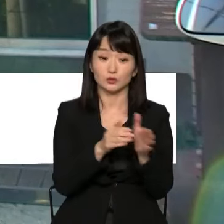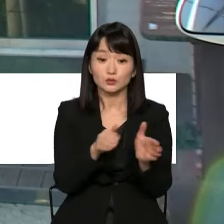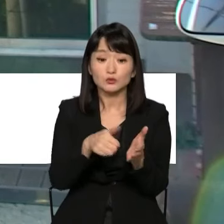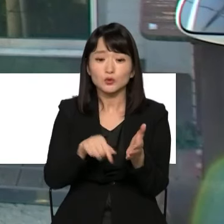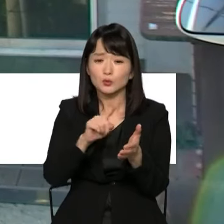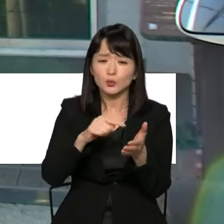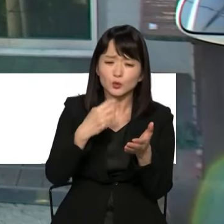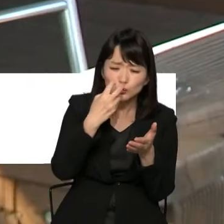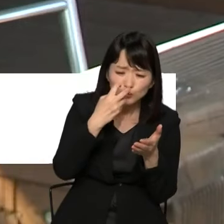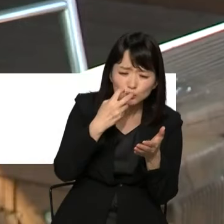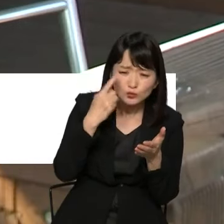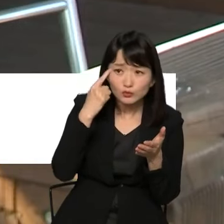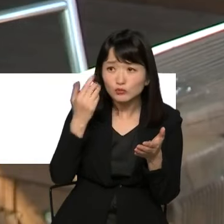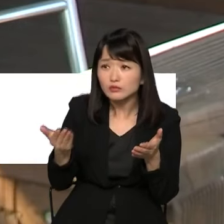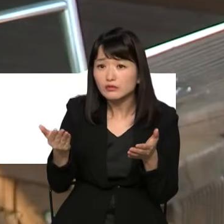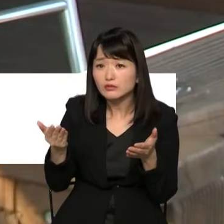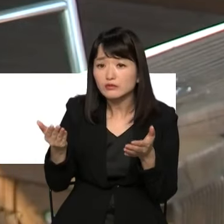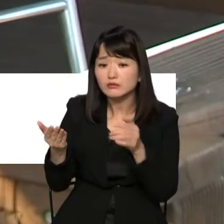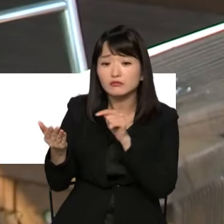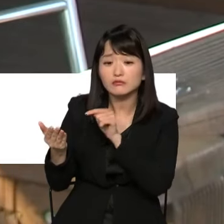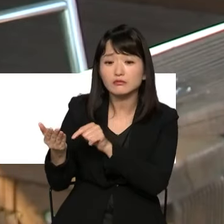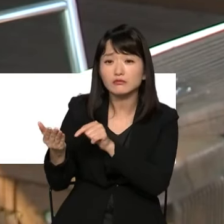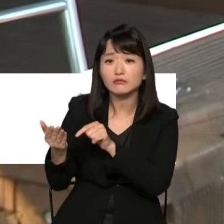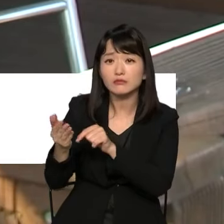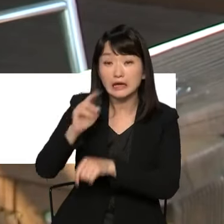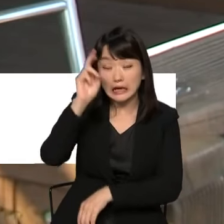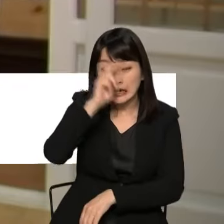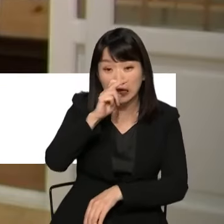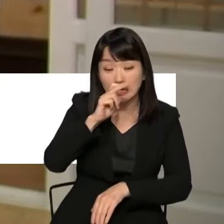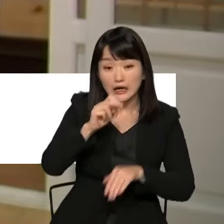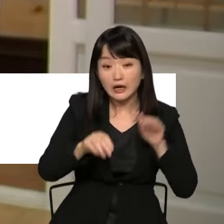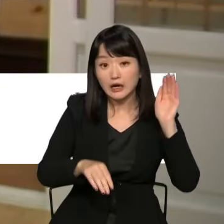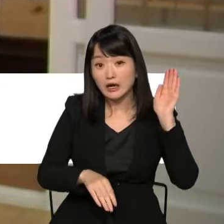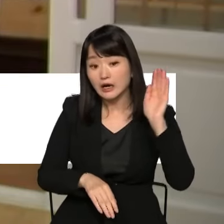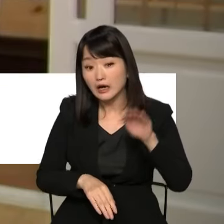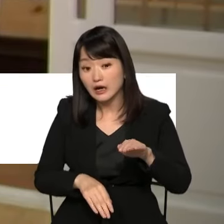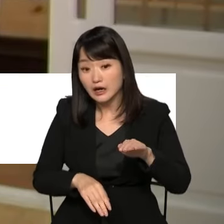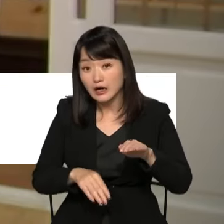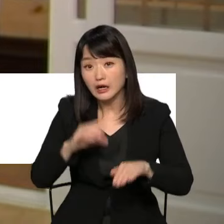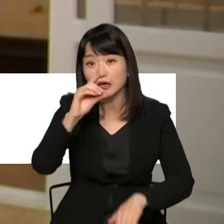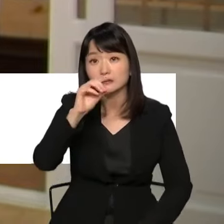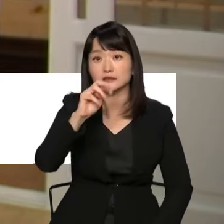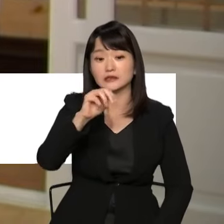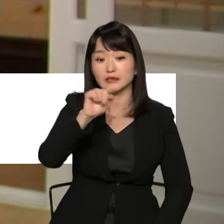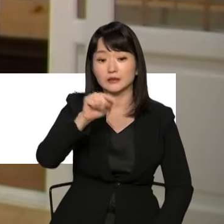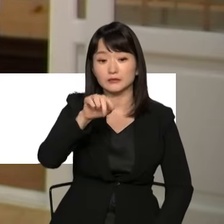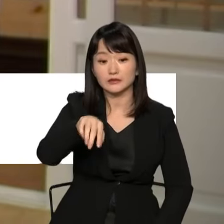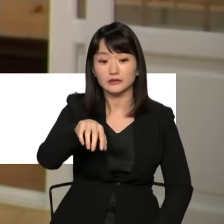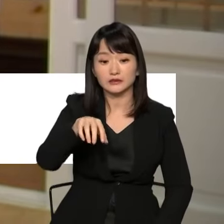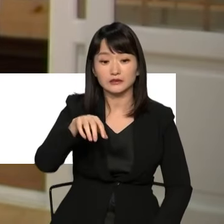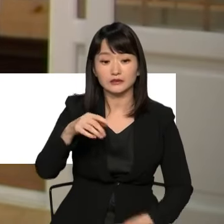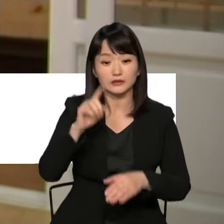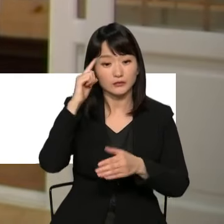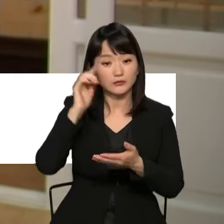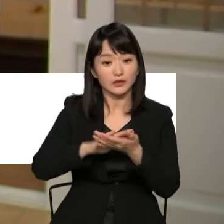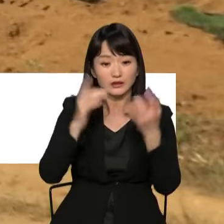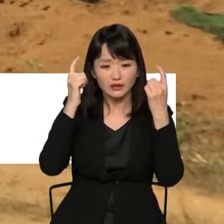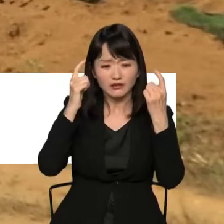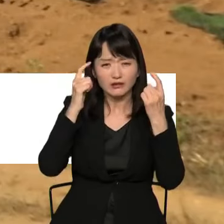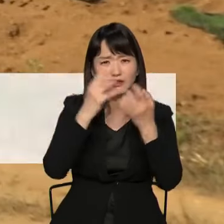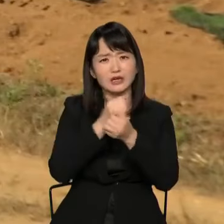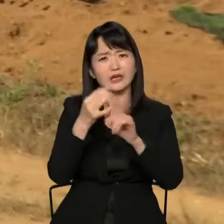뭘 챙기냐 했던 고객이 아침에 출발하면서 DMZ 평화관광 예약 취소 문자를